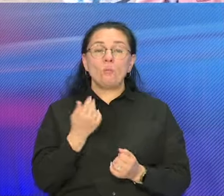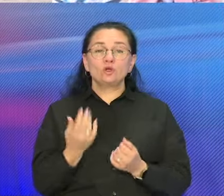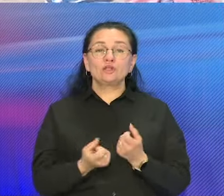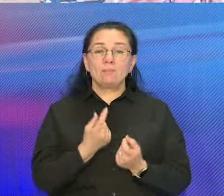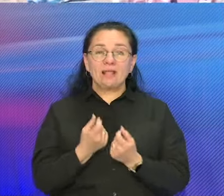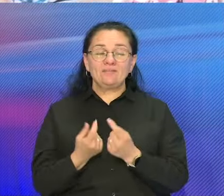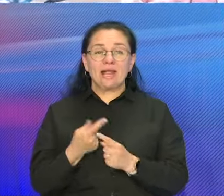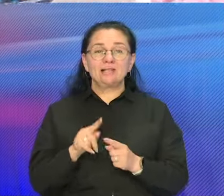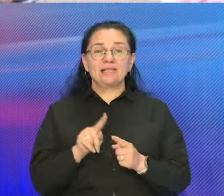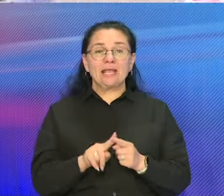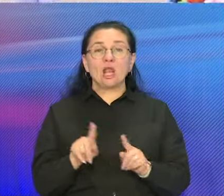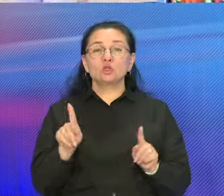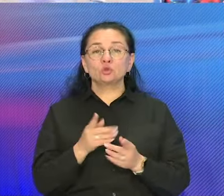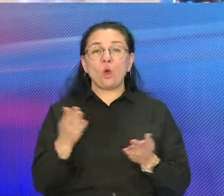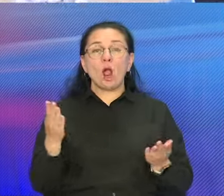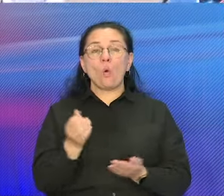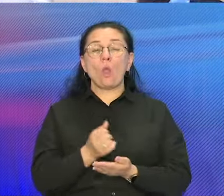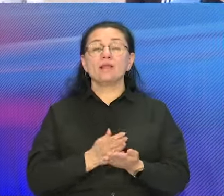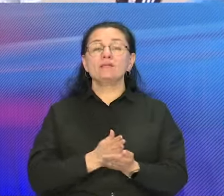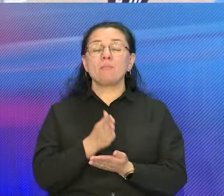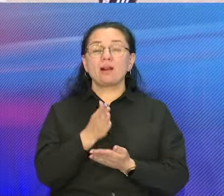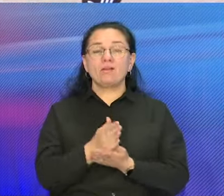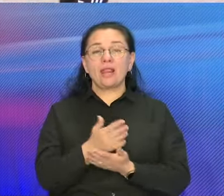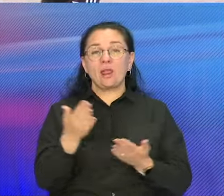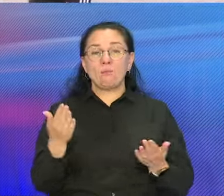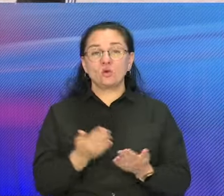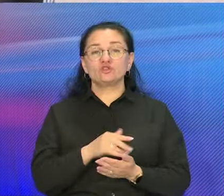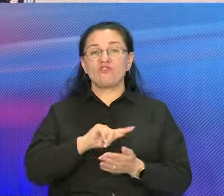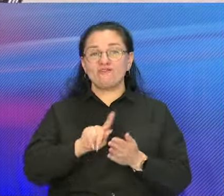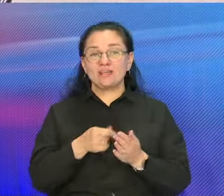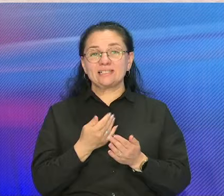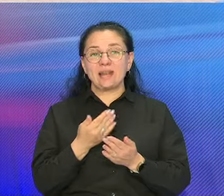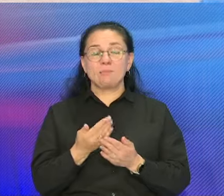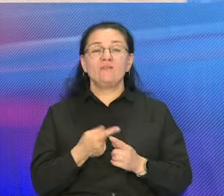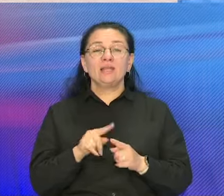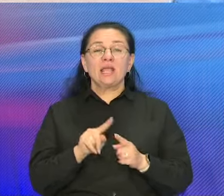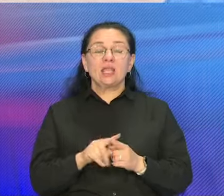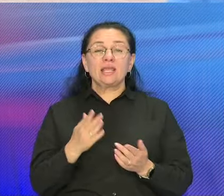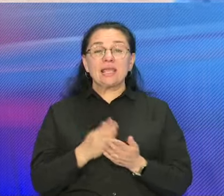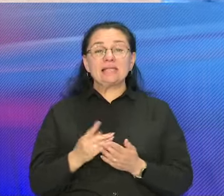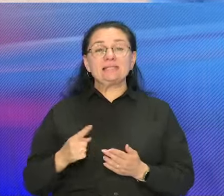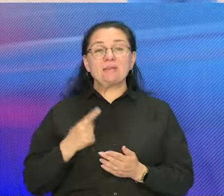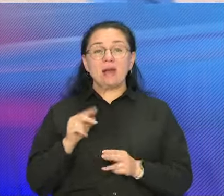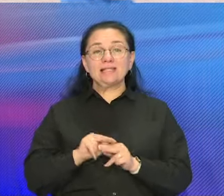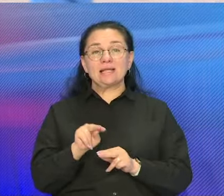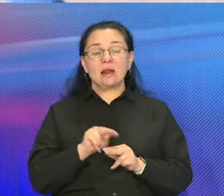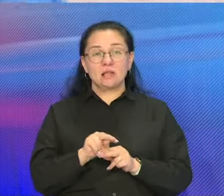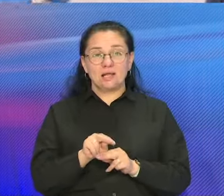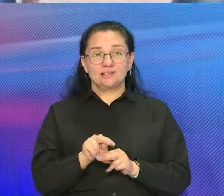смотрим, что, какое направление наиболее востребовано Те направления у нас представлены в мастер-классах И также